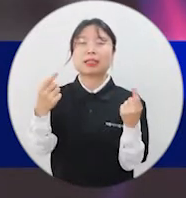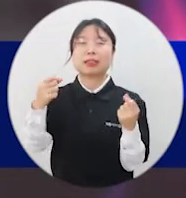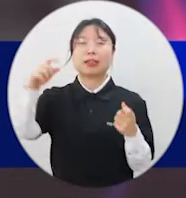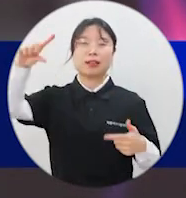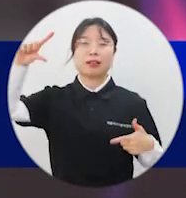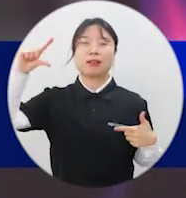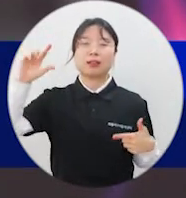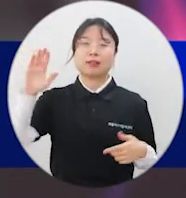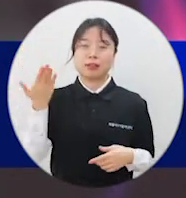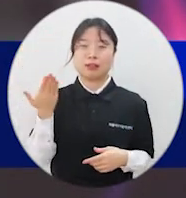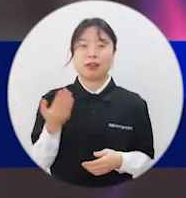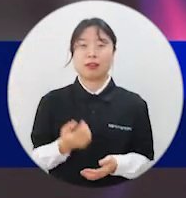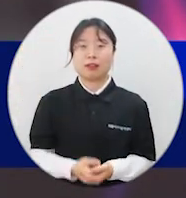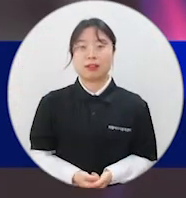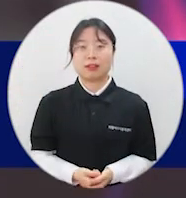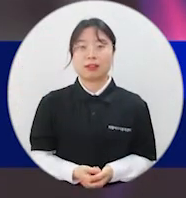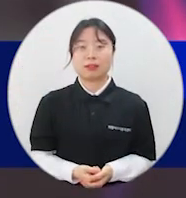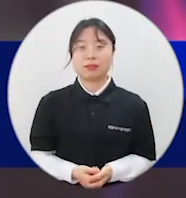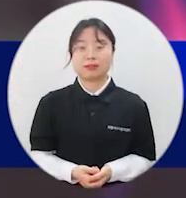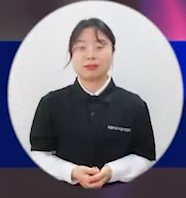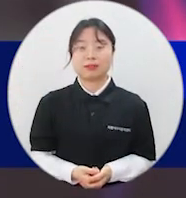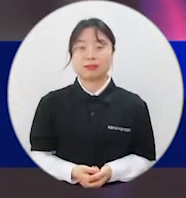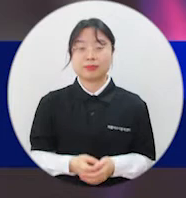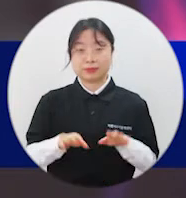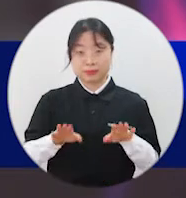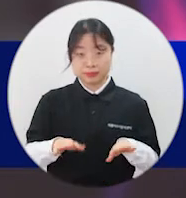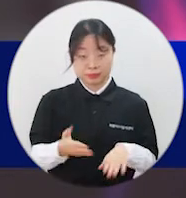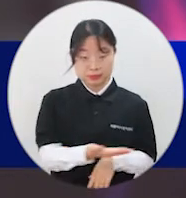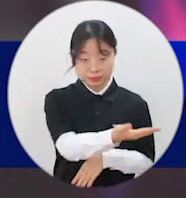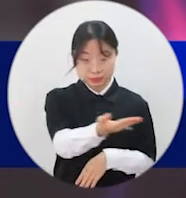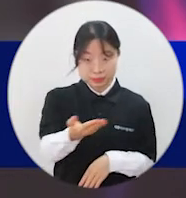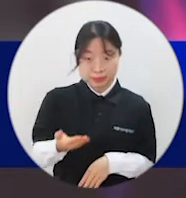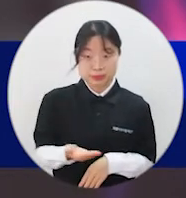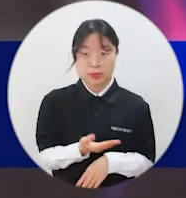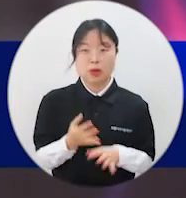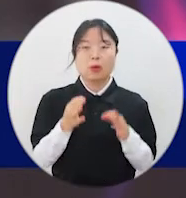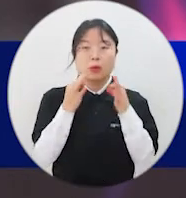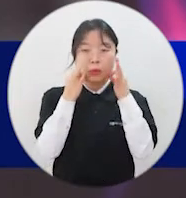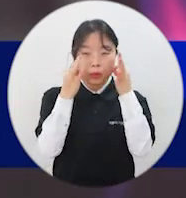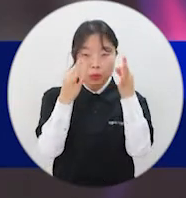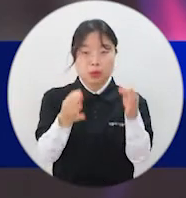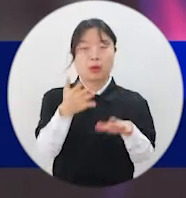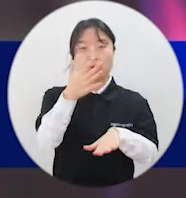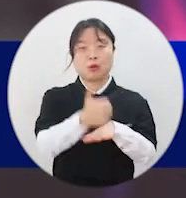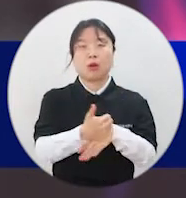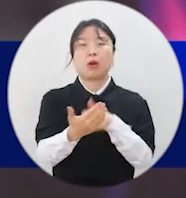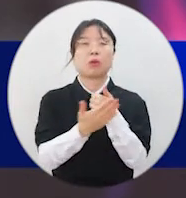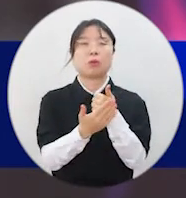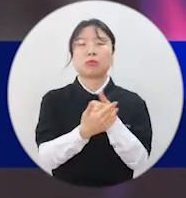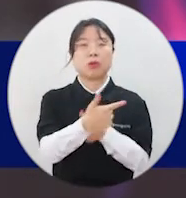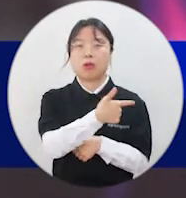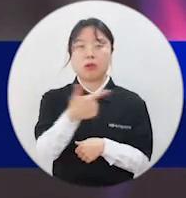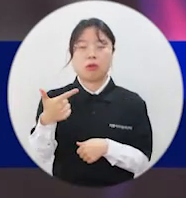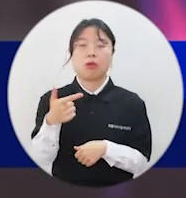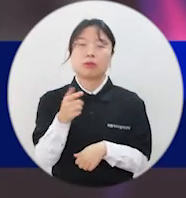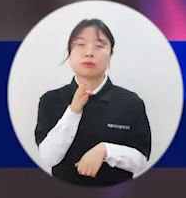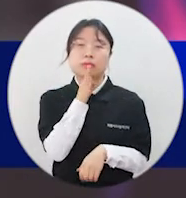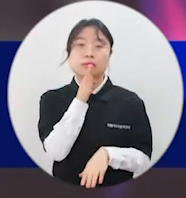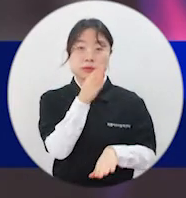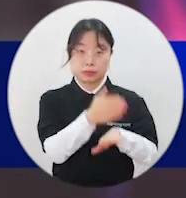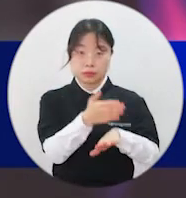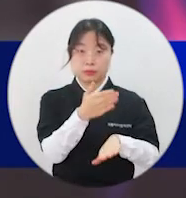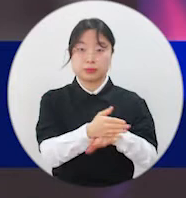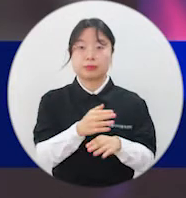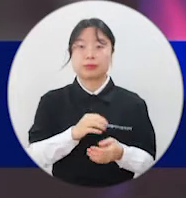또 해이기도 했습니다. 이 자리에 계신 소상공인의 여러분들이 정말 방역에 열중해